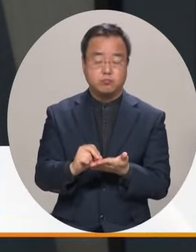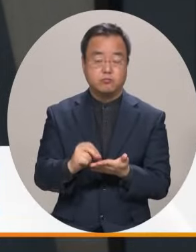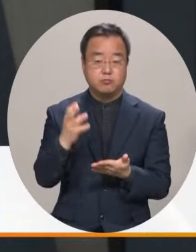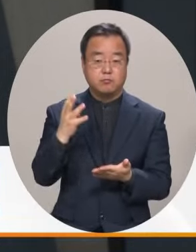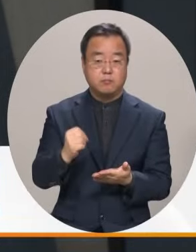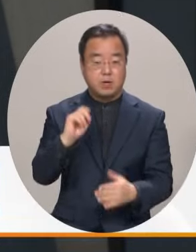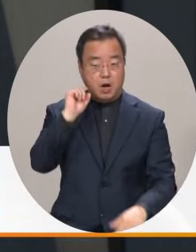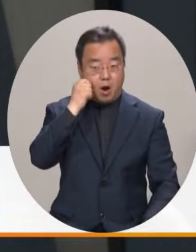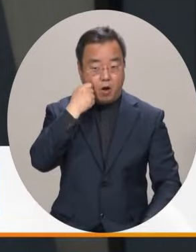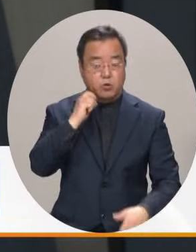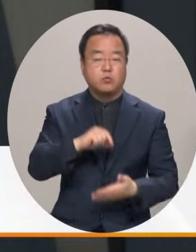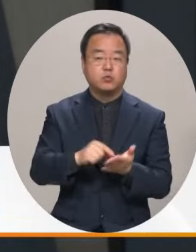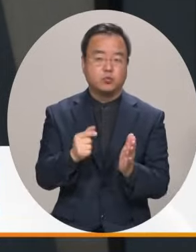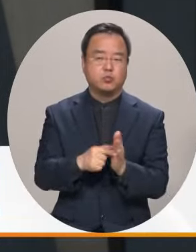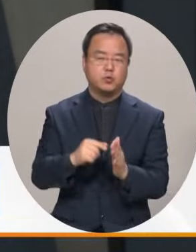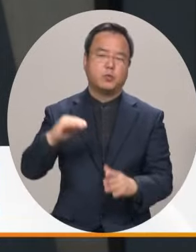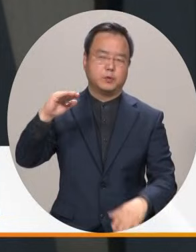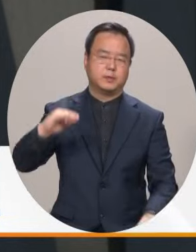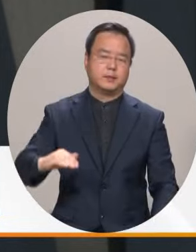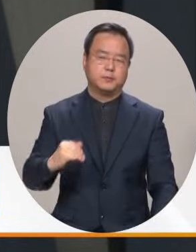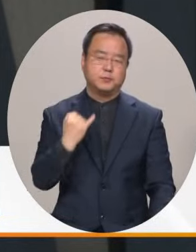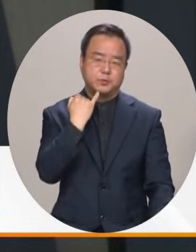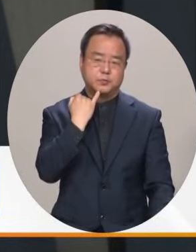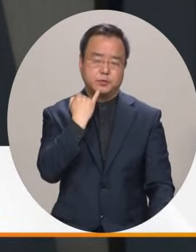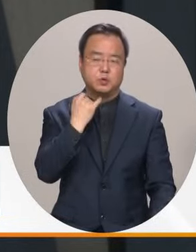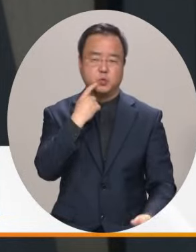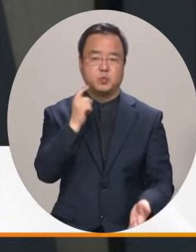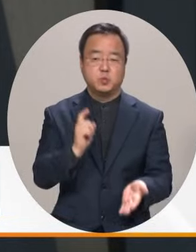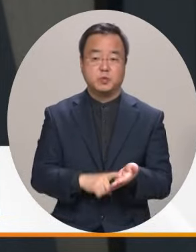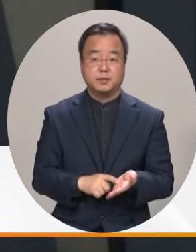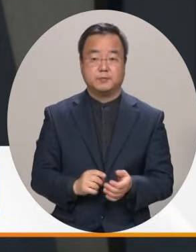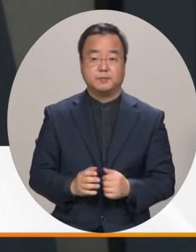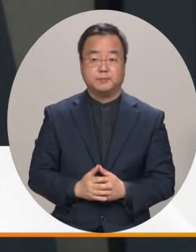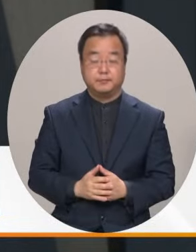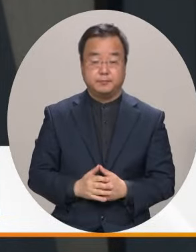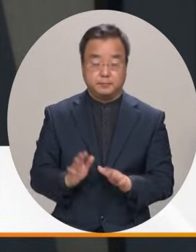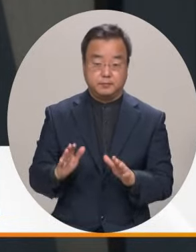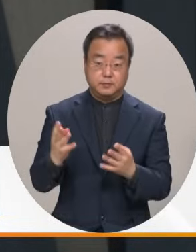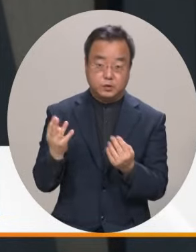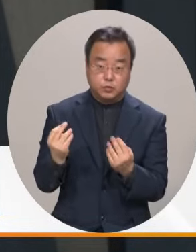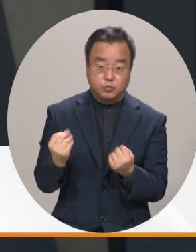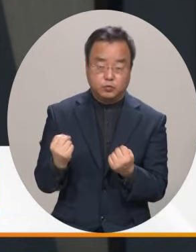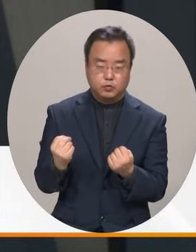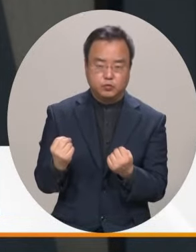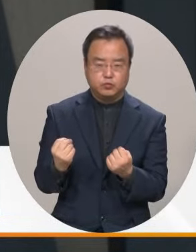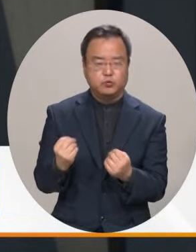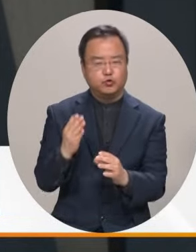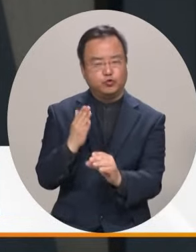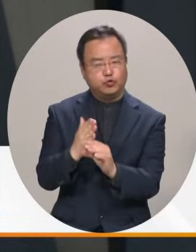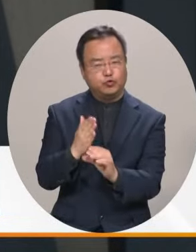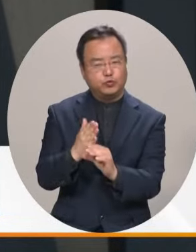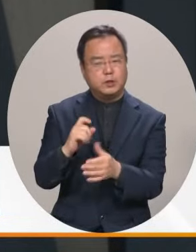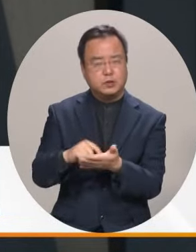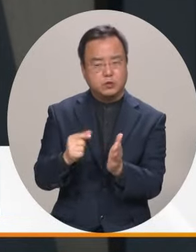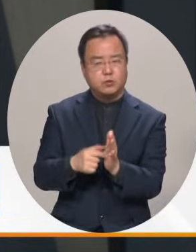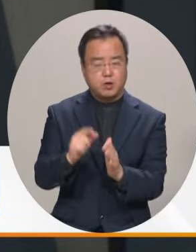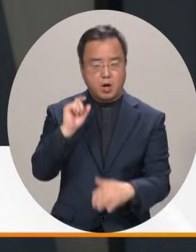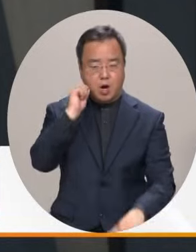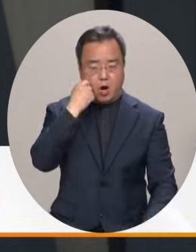난도가 다소 낮은 것으로 평가됩니다 또 수학 영역에서는 중난 문제의 난도가